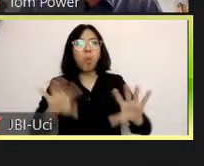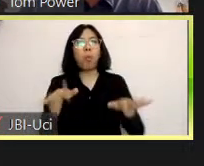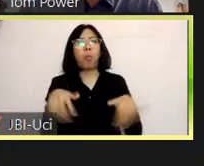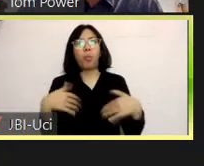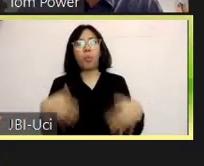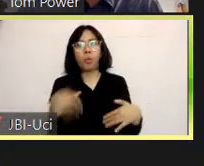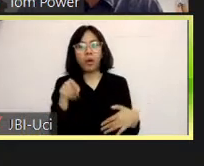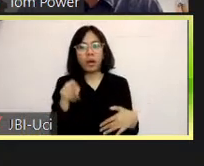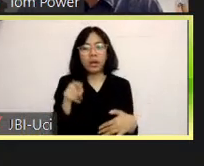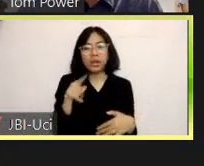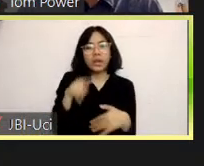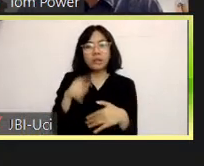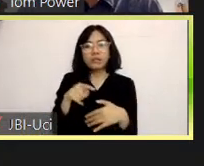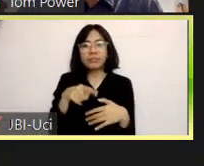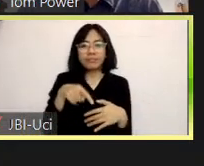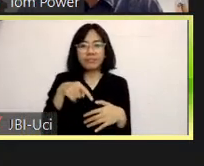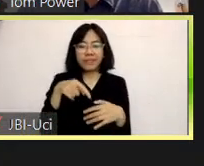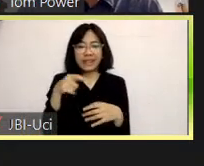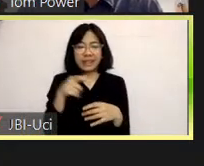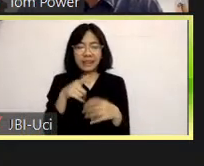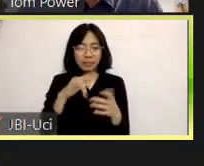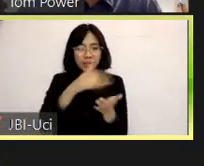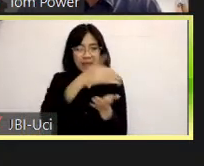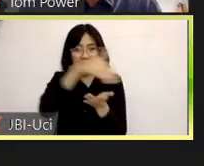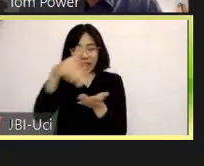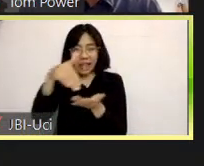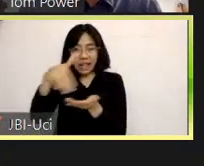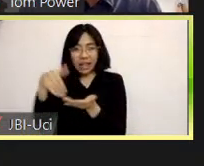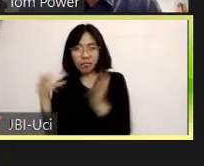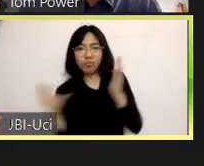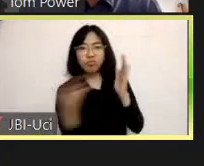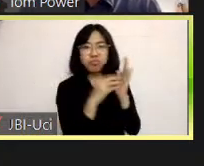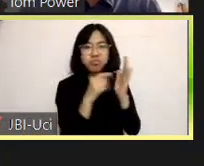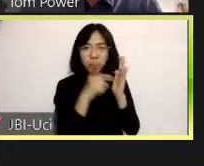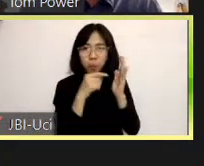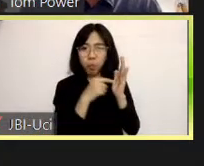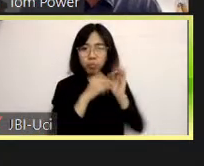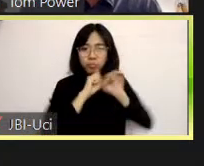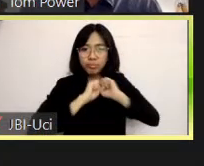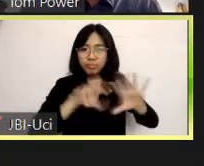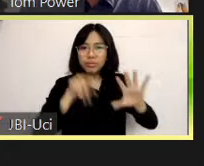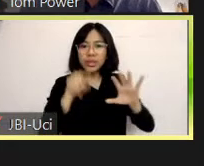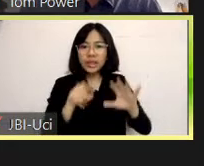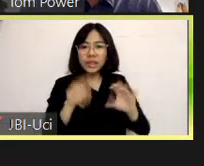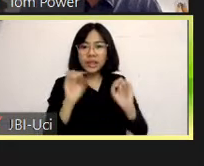tanggal 19 Oktober 2020 dengan target 3 orang.